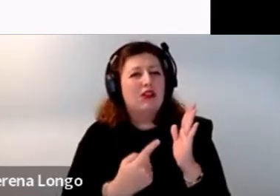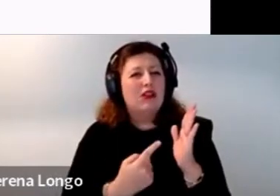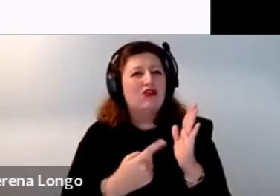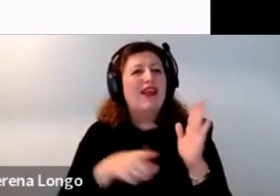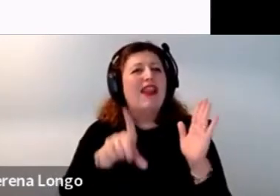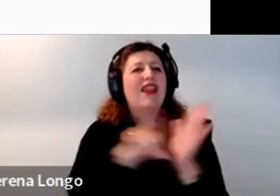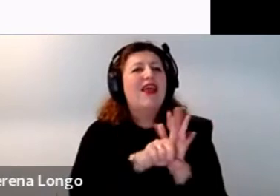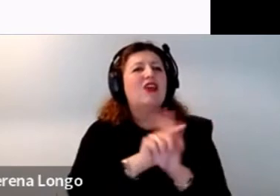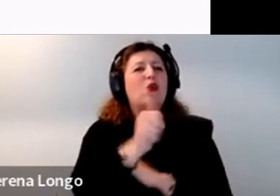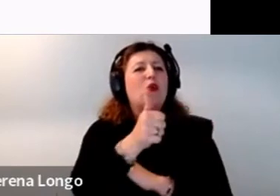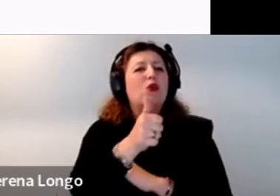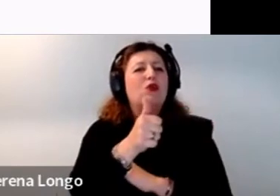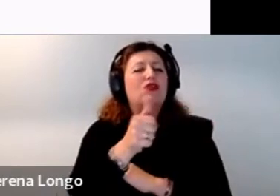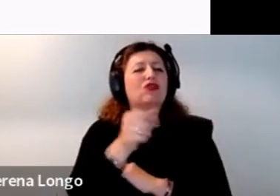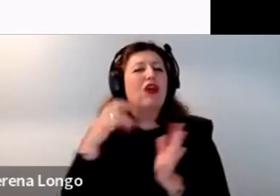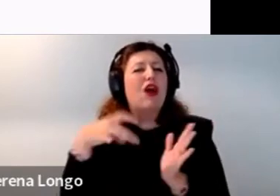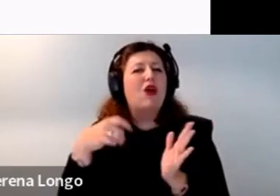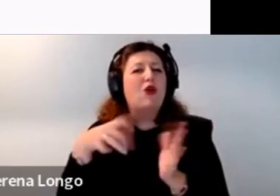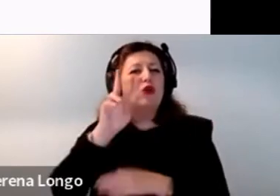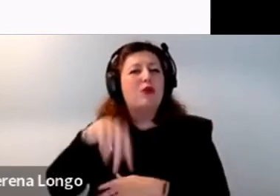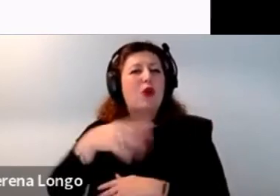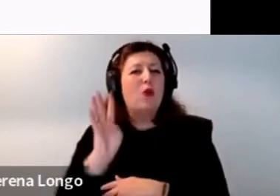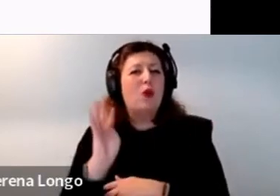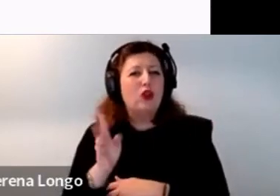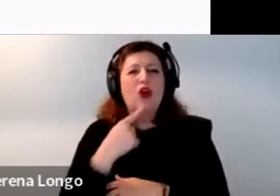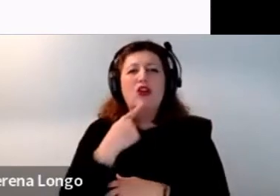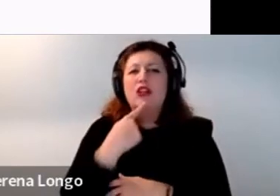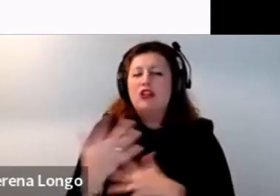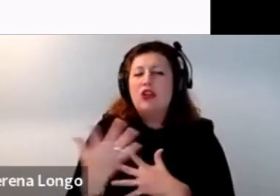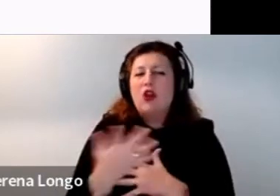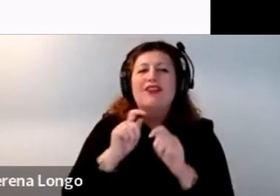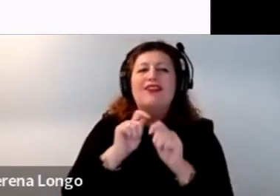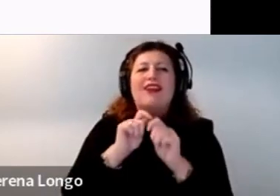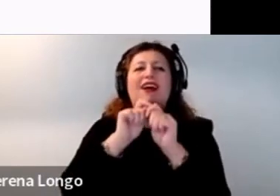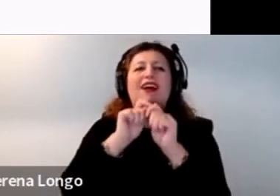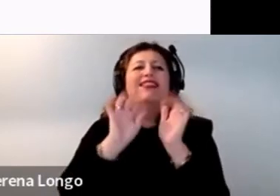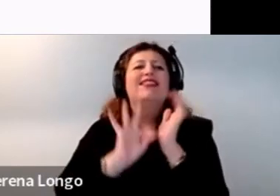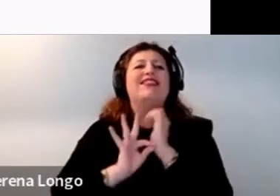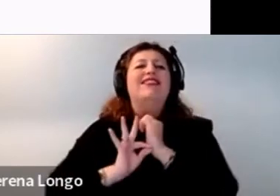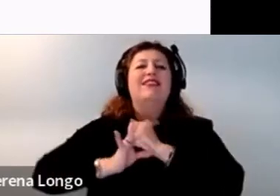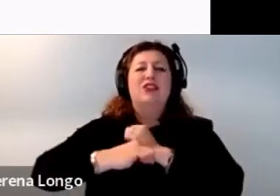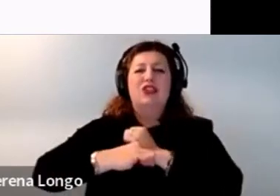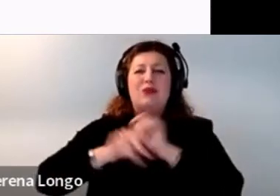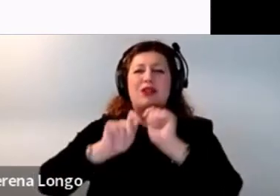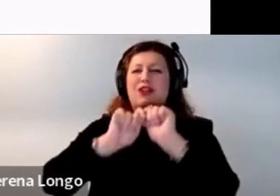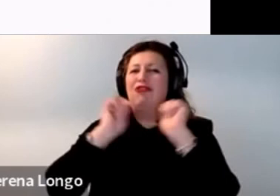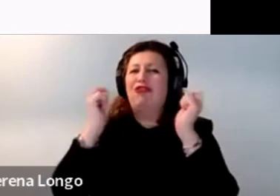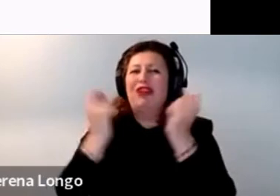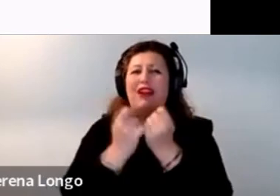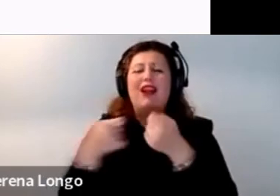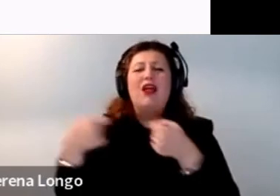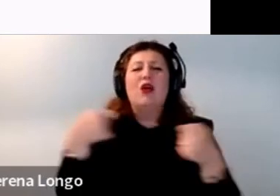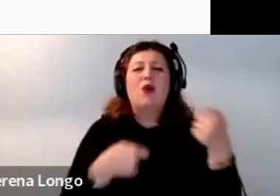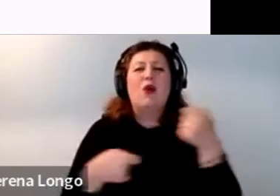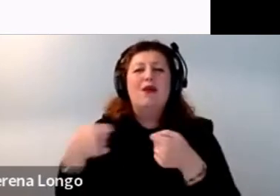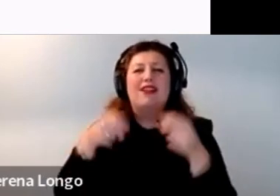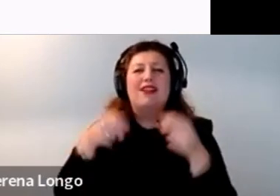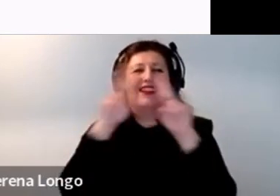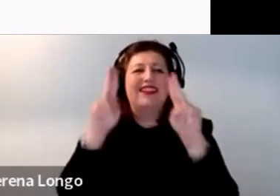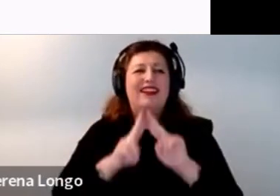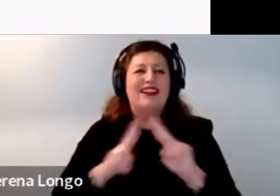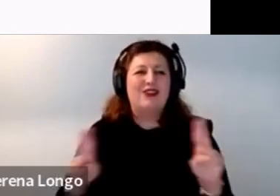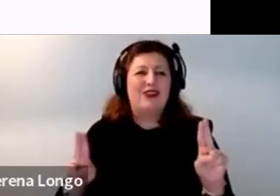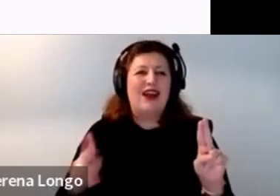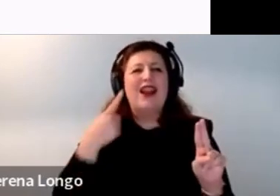agosto 2014, la 125, che è la disciplina generale sulla cooperazione internazionale per lo sviluppo, e la legge